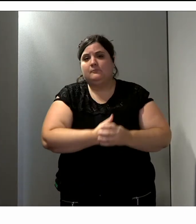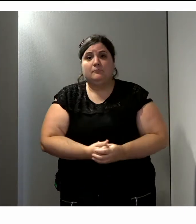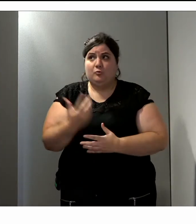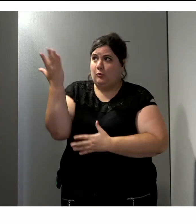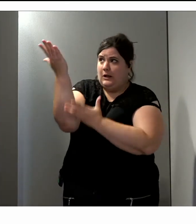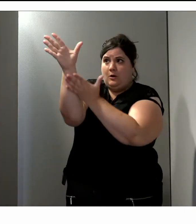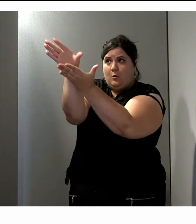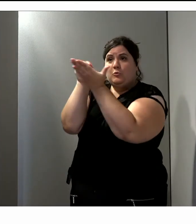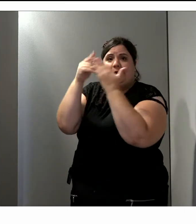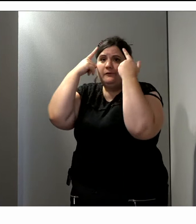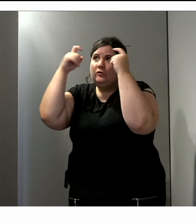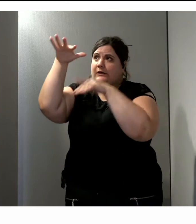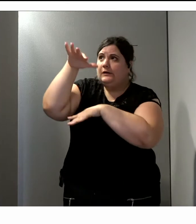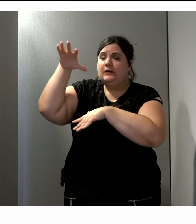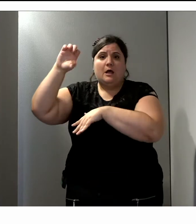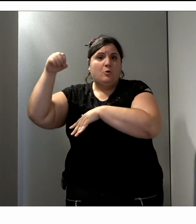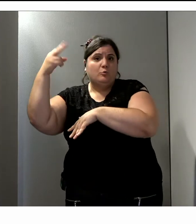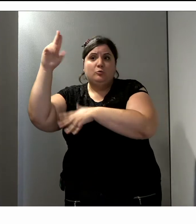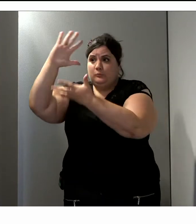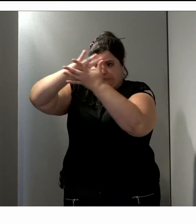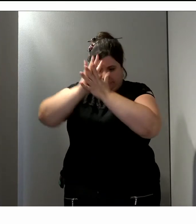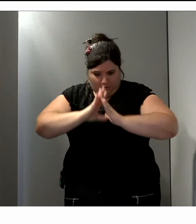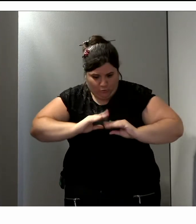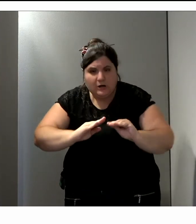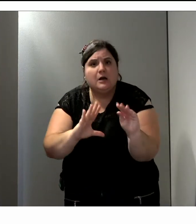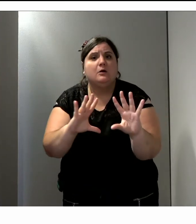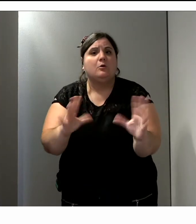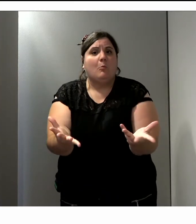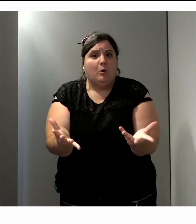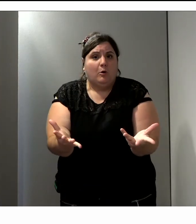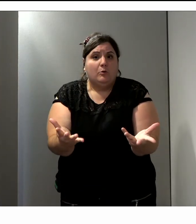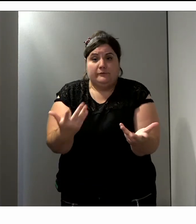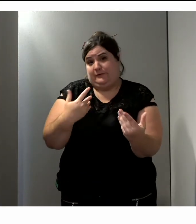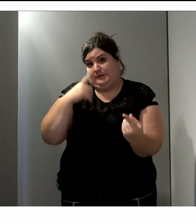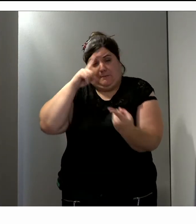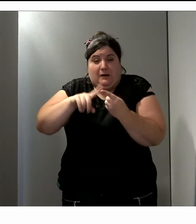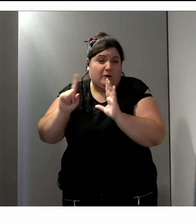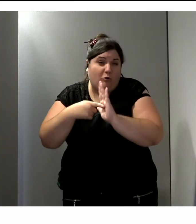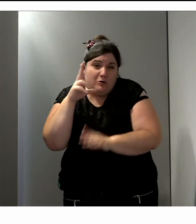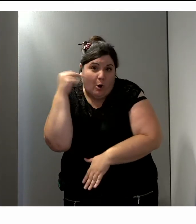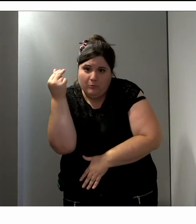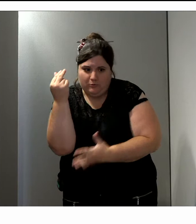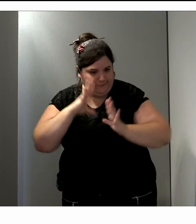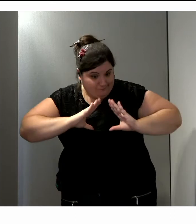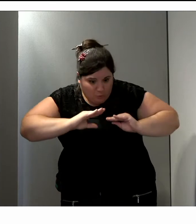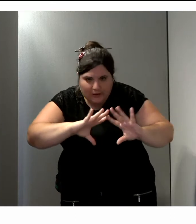le modèle de handicap qui est basé sur les droits de l'homme.